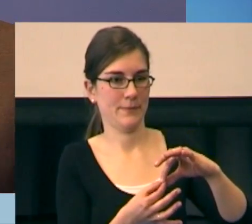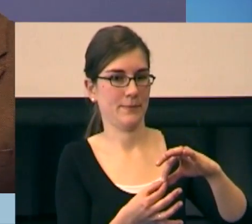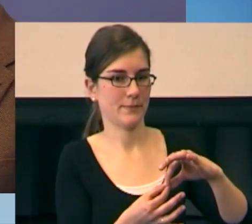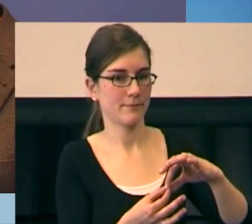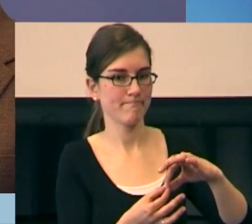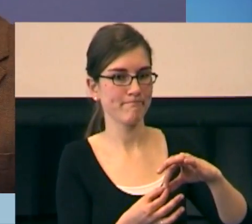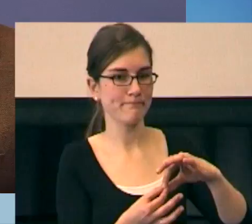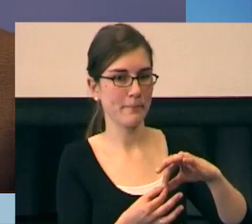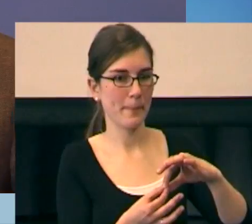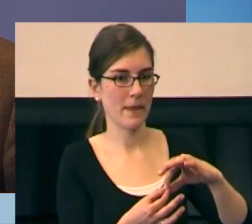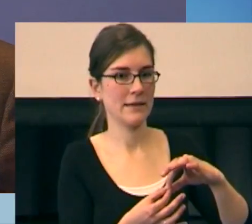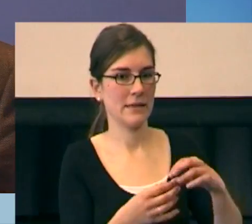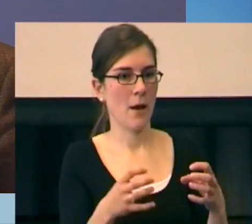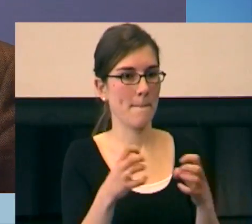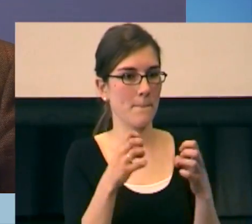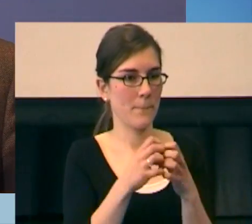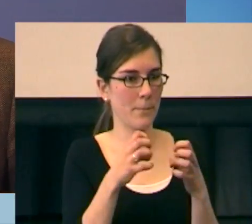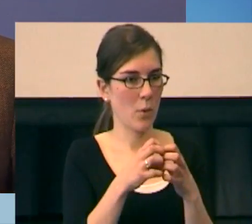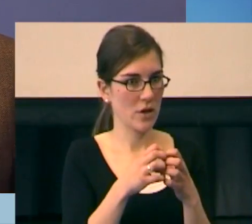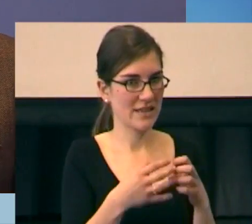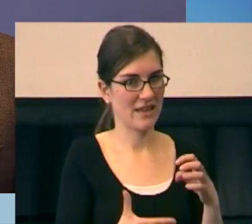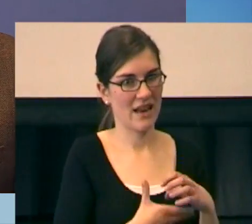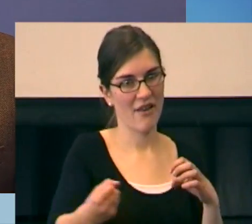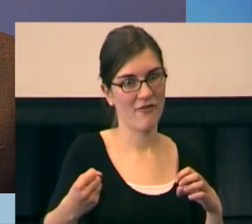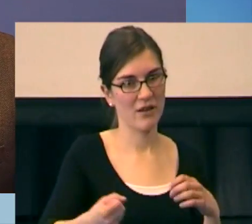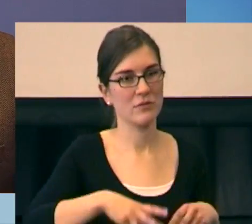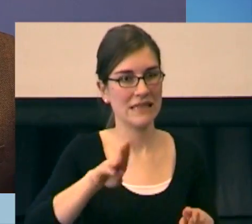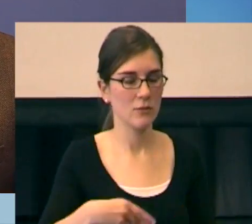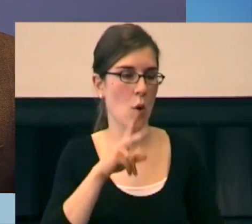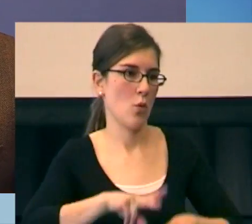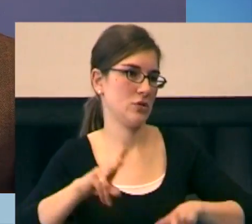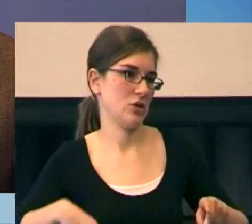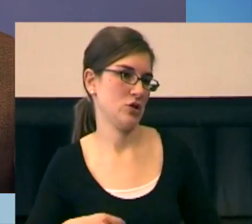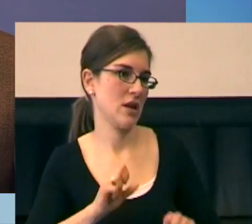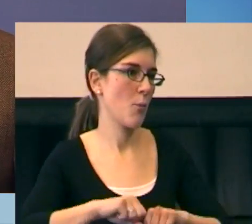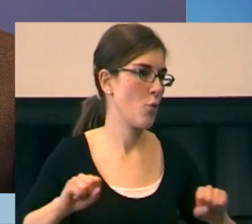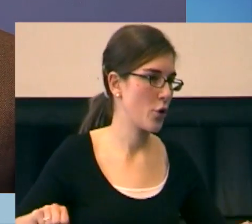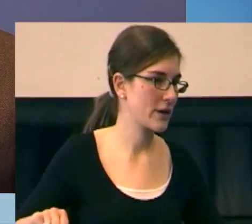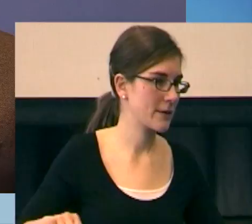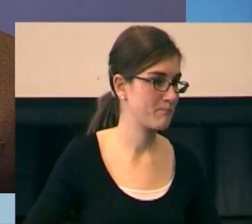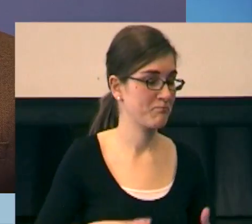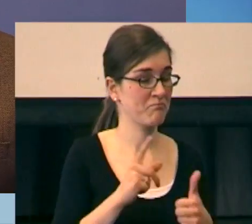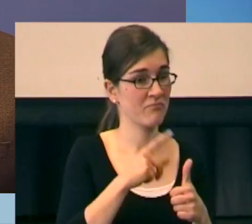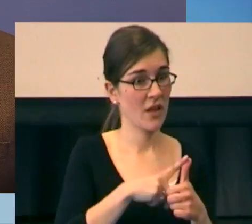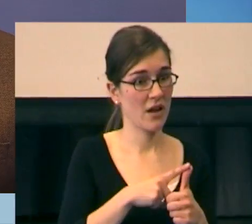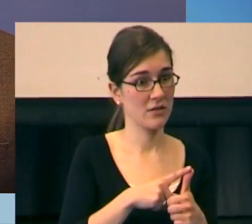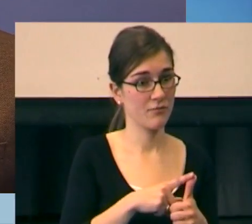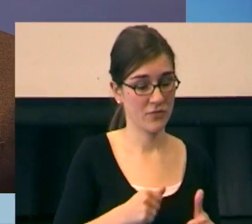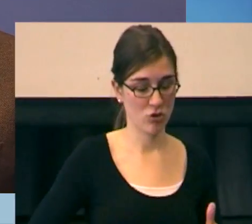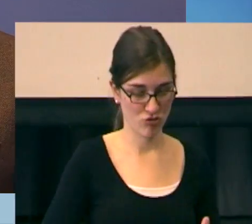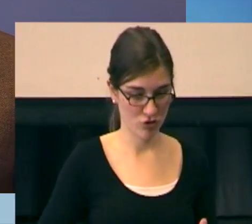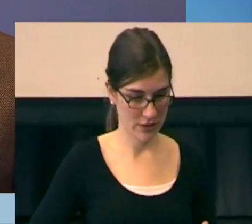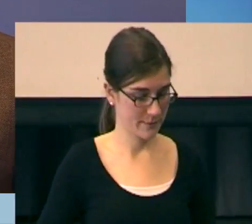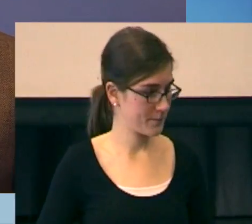Diese Prostata-Entfernung kann ich über verschiedene Zugangswege machen. Zugangsweg 1 ist ein Schnitt zwischen